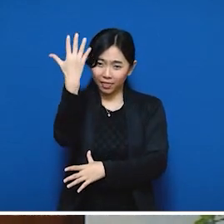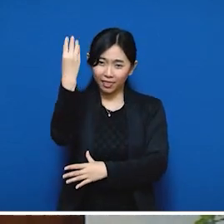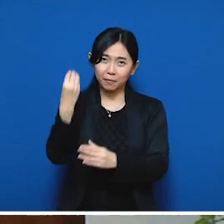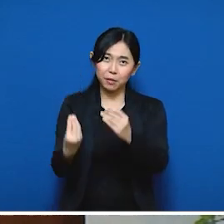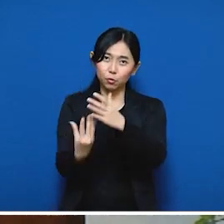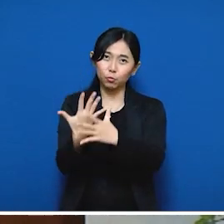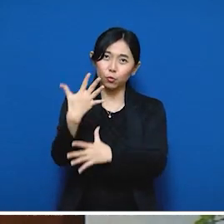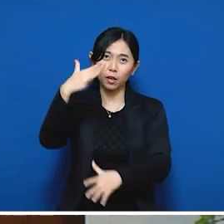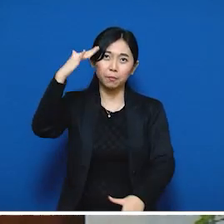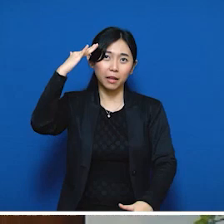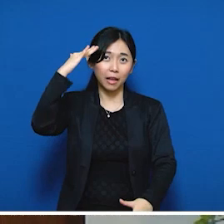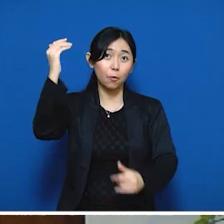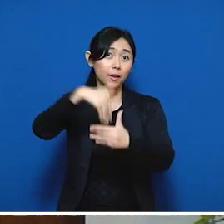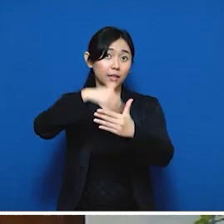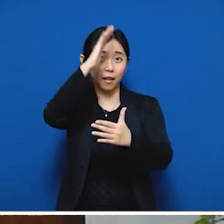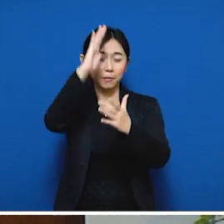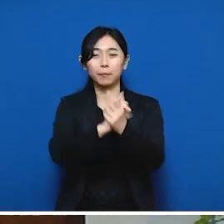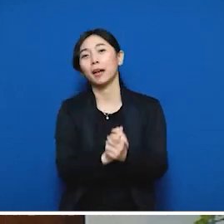pengetahuan dalam iman kita.